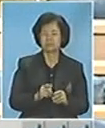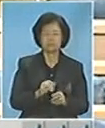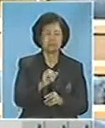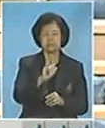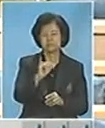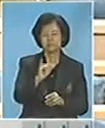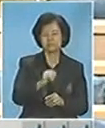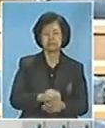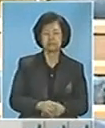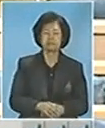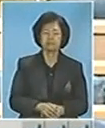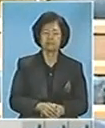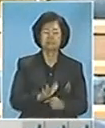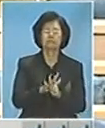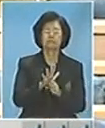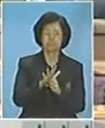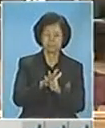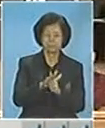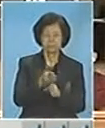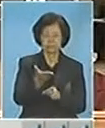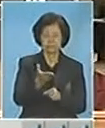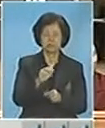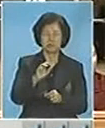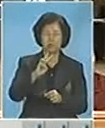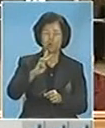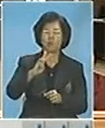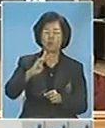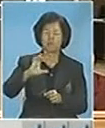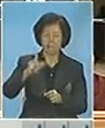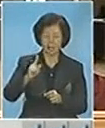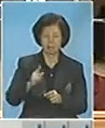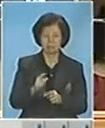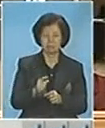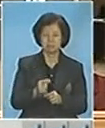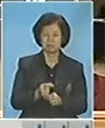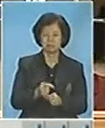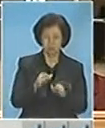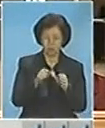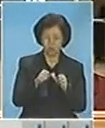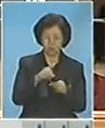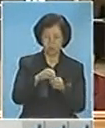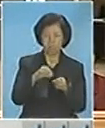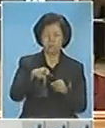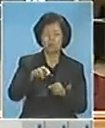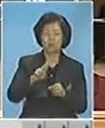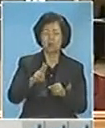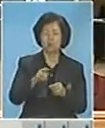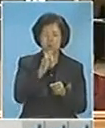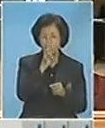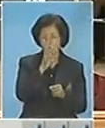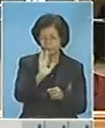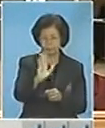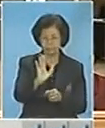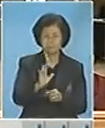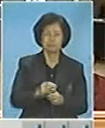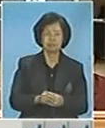รอกครับท่าน พอแล้วครับพอสมควรละท่านวชิระครับก็กรุณาครับอยู่ในประเด็นแล้วไม่ต้องเสียดสีแล้วครับเอาหลักการและเห